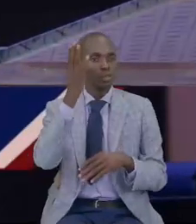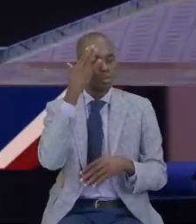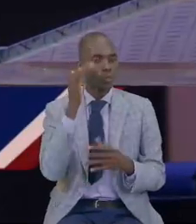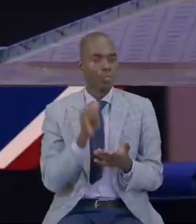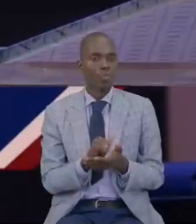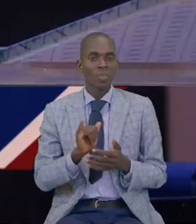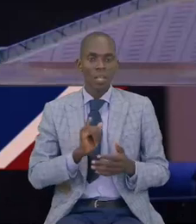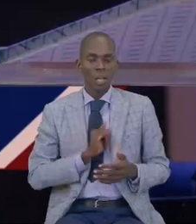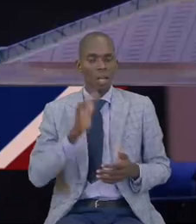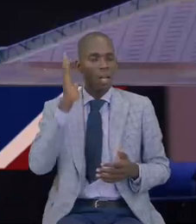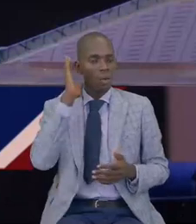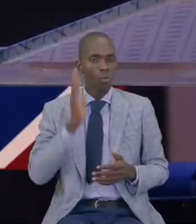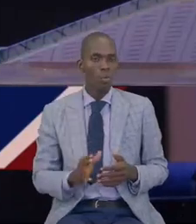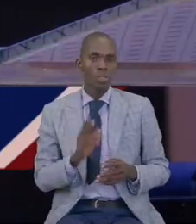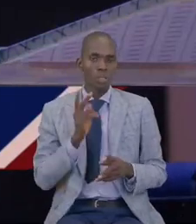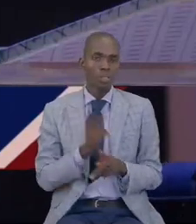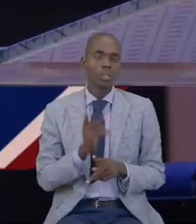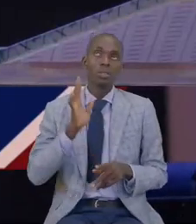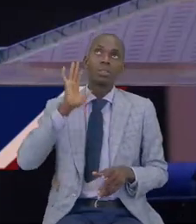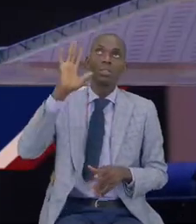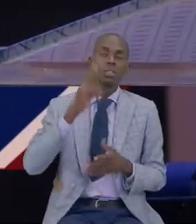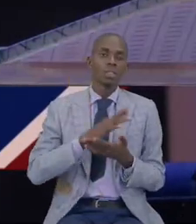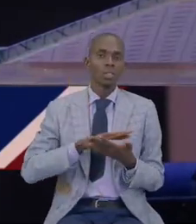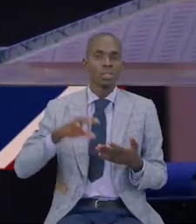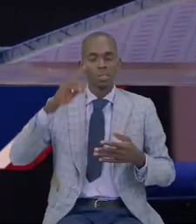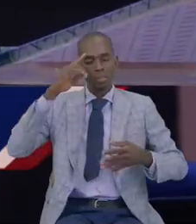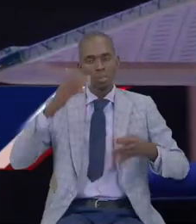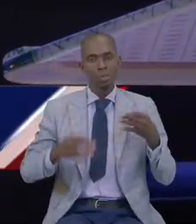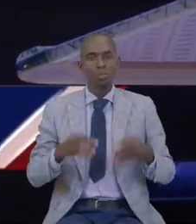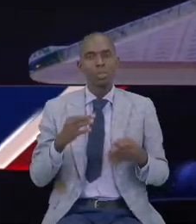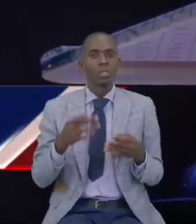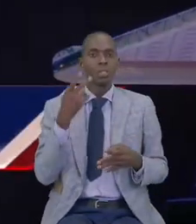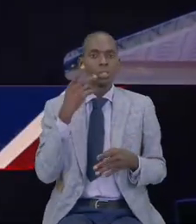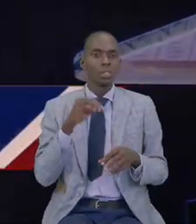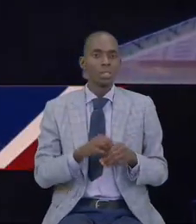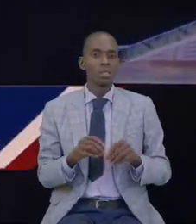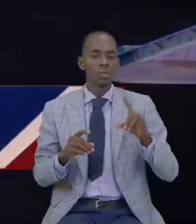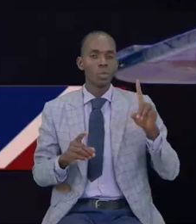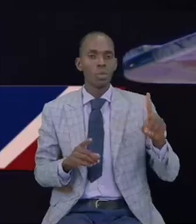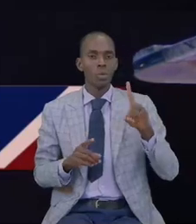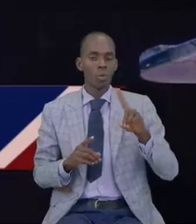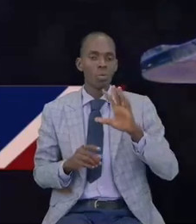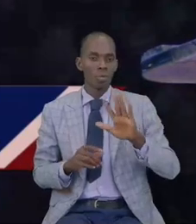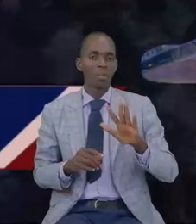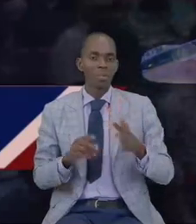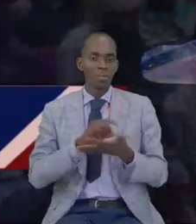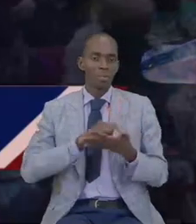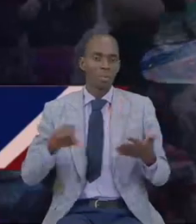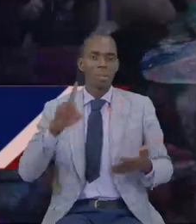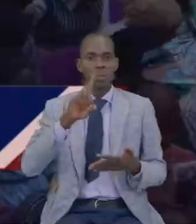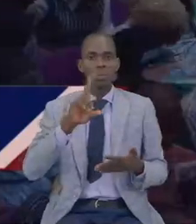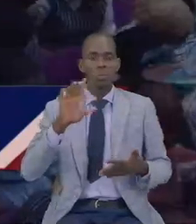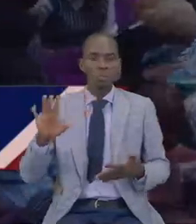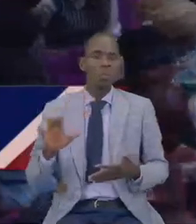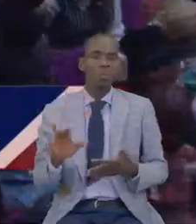le tiendrai d'observer les lois de ta justice. Verset 115. Verset 115, « Éloignez-vous